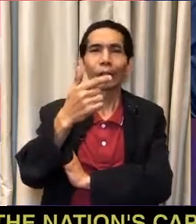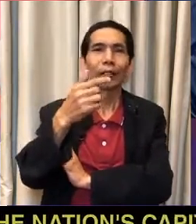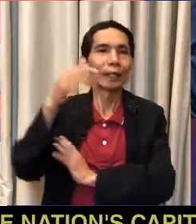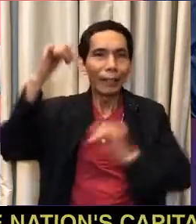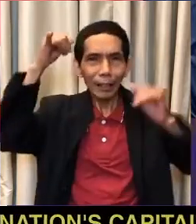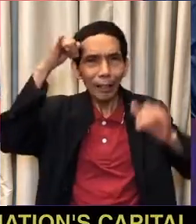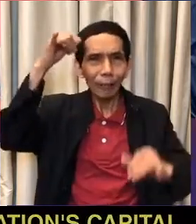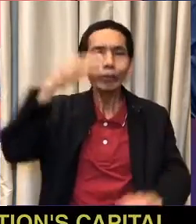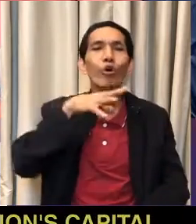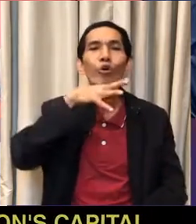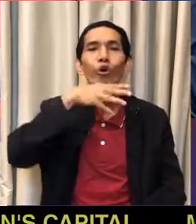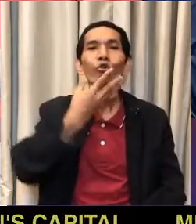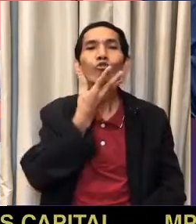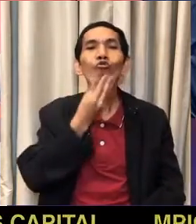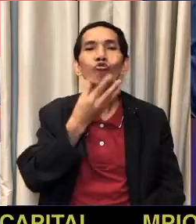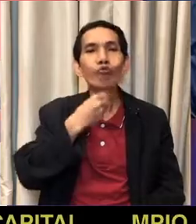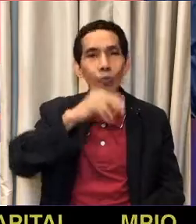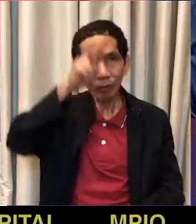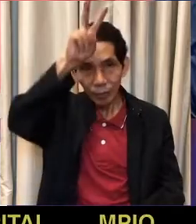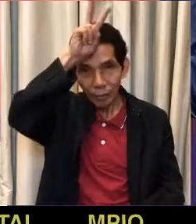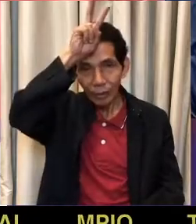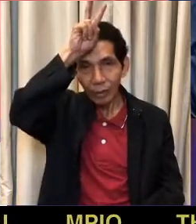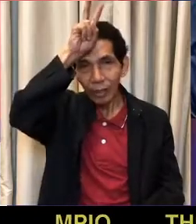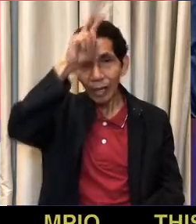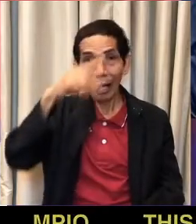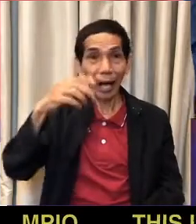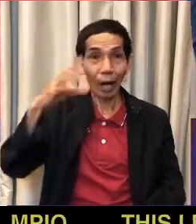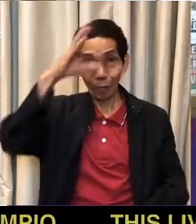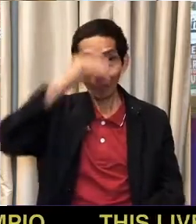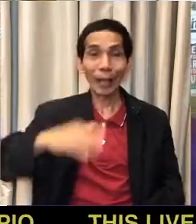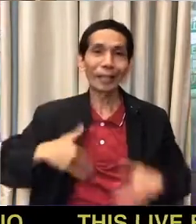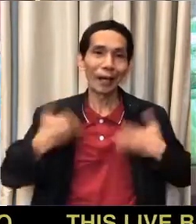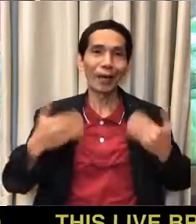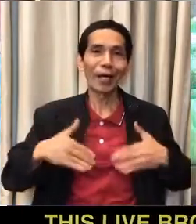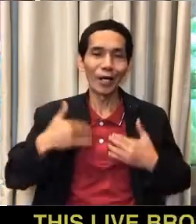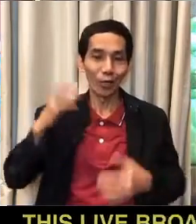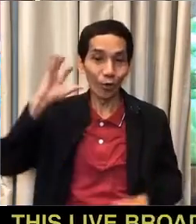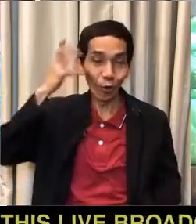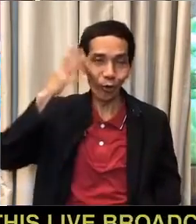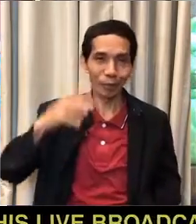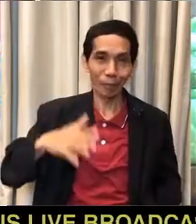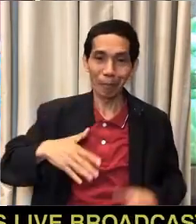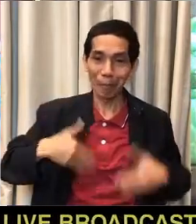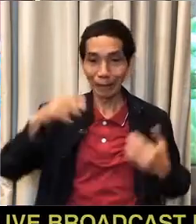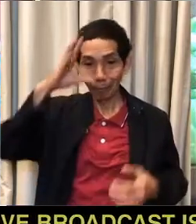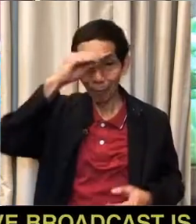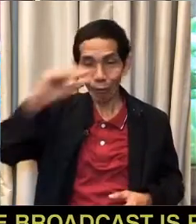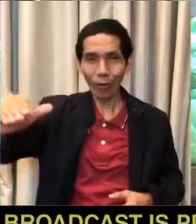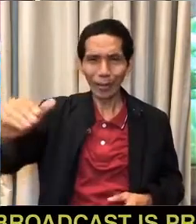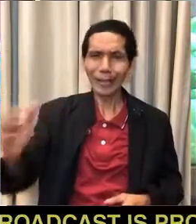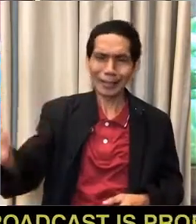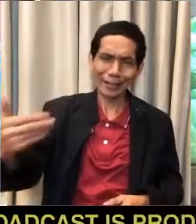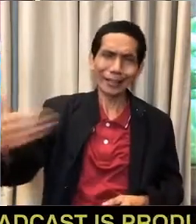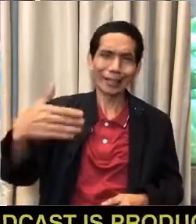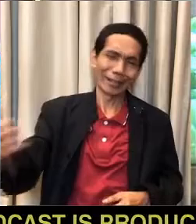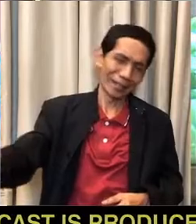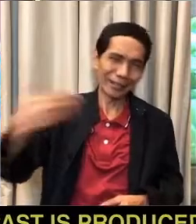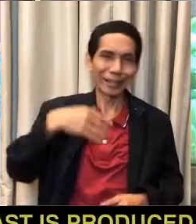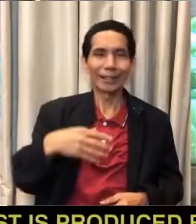Kambing. Tapos siyempre bata ka, di ba? Totolong gising ka. Oh, iskat-iskat talaga